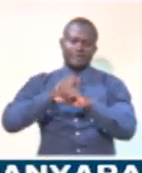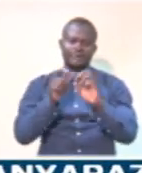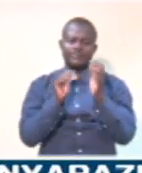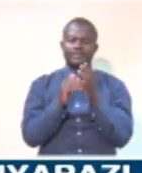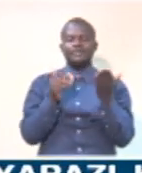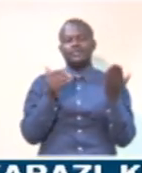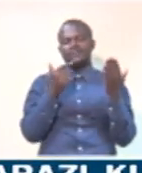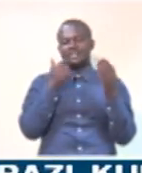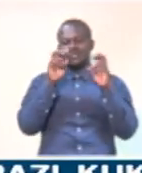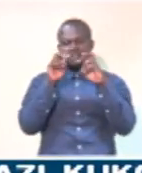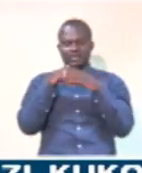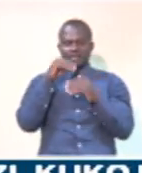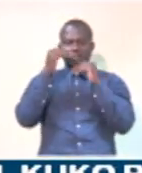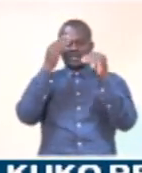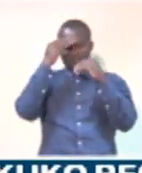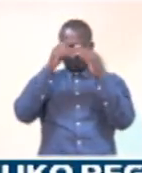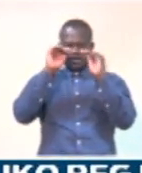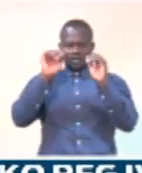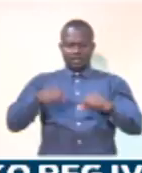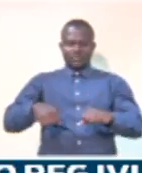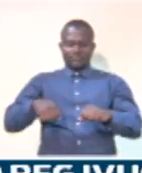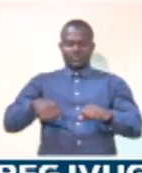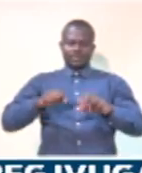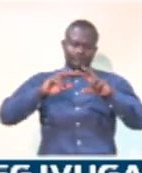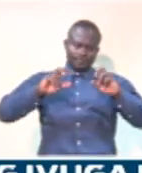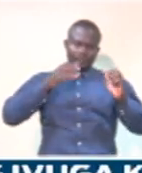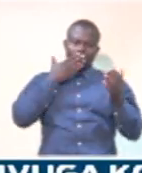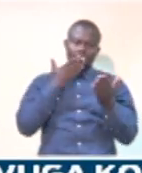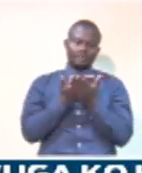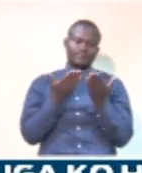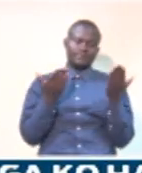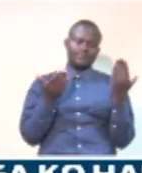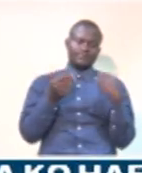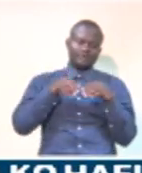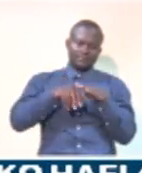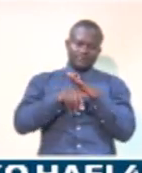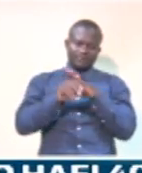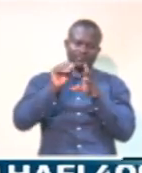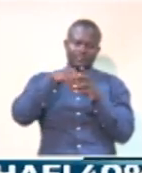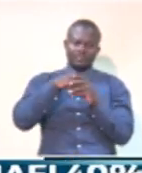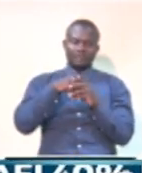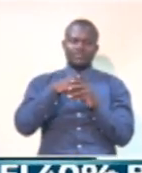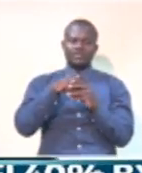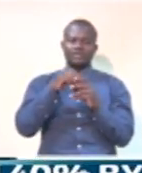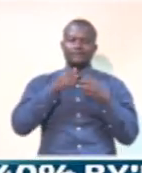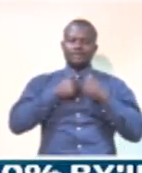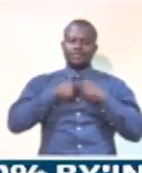wenda navuga ko mu rwego rwo kugira ngo tubashe kuba twagenzura neza ubwo burozi ko butajya mu myaka abanyarwanda bari